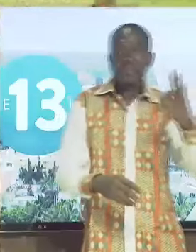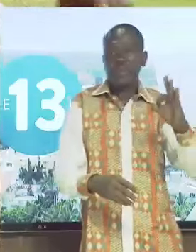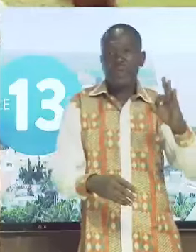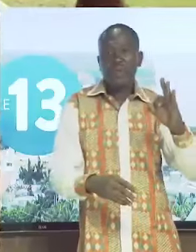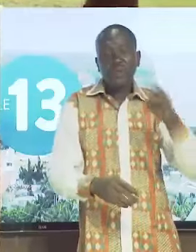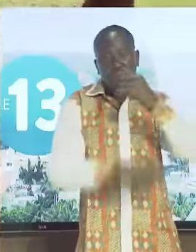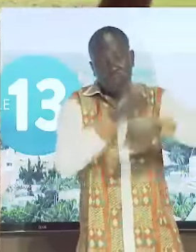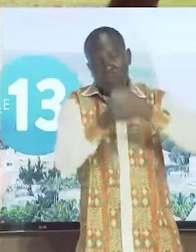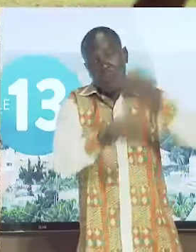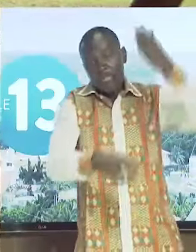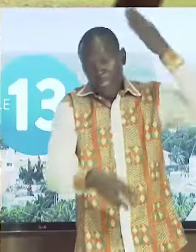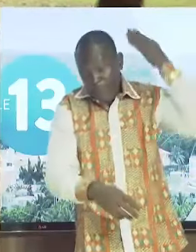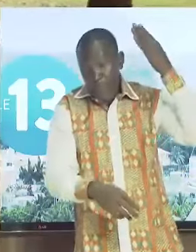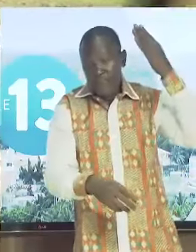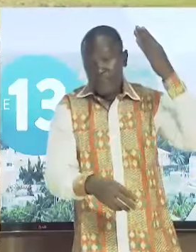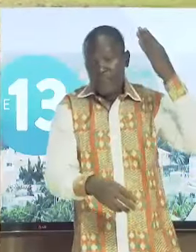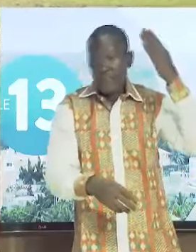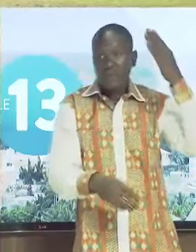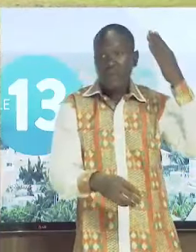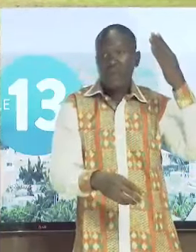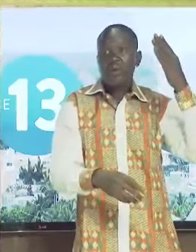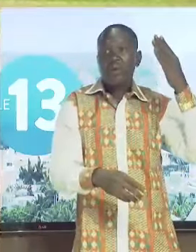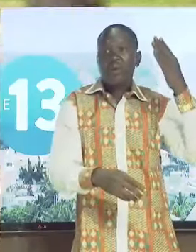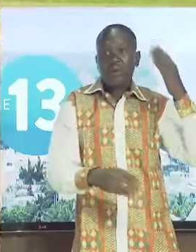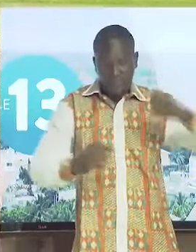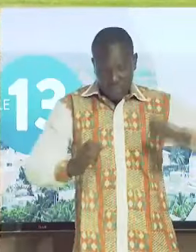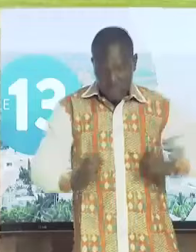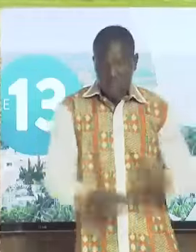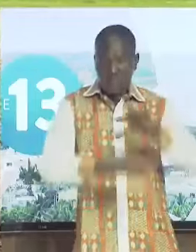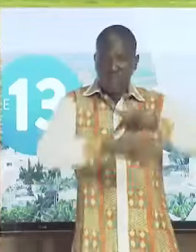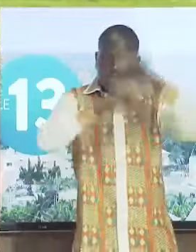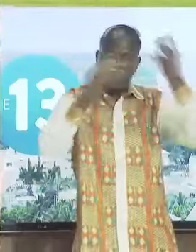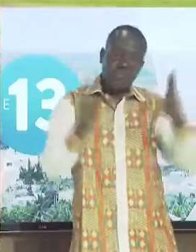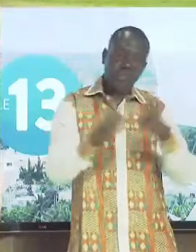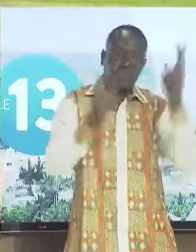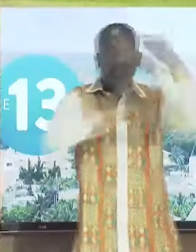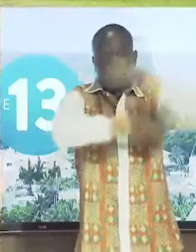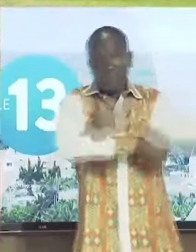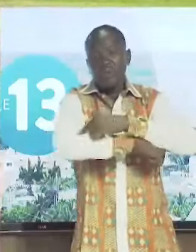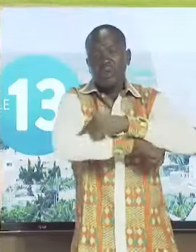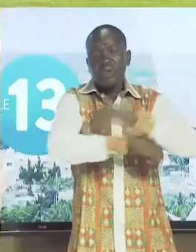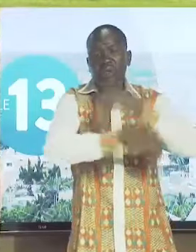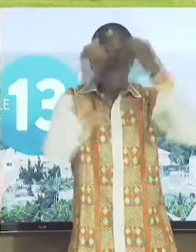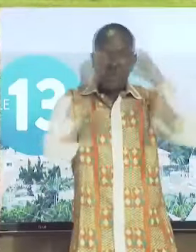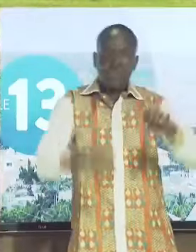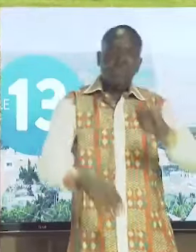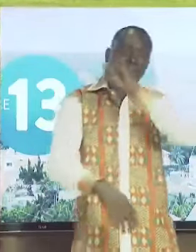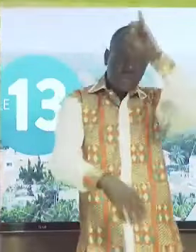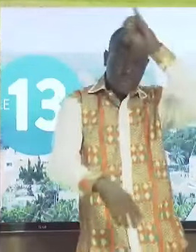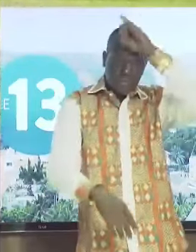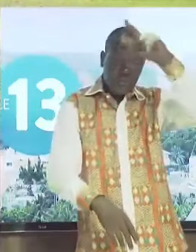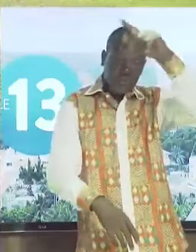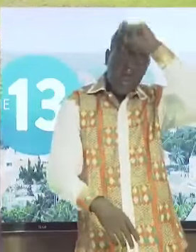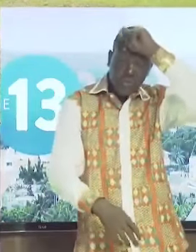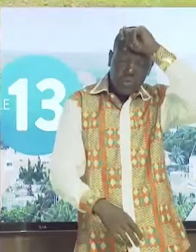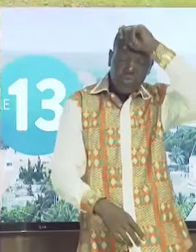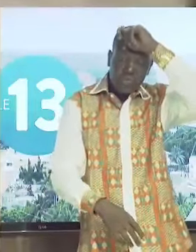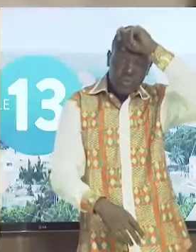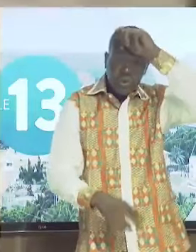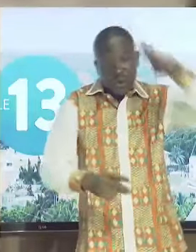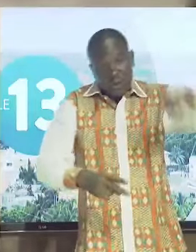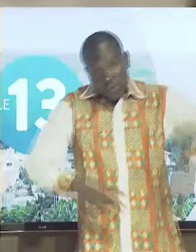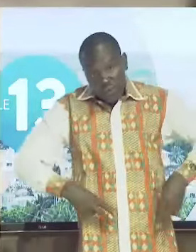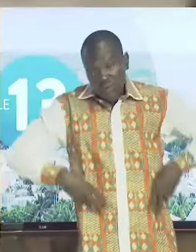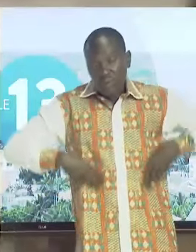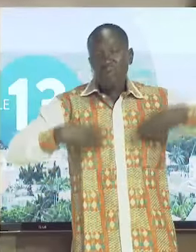là, on était à l'occasion. Mais aujourd'hui, grâce à Ibrahim Traoré, on vit chez nous.